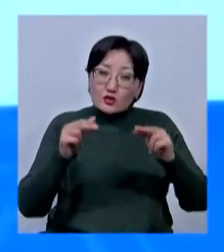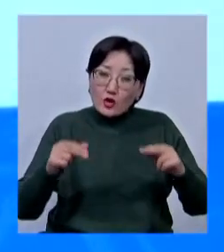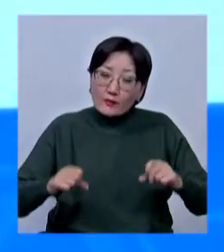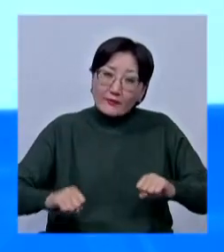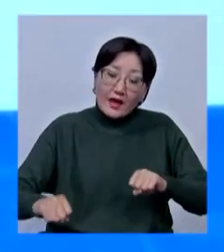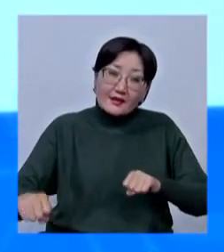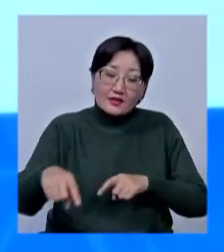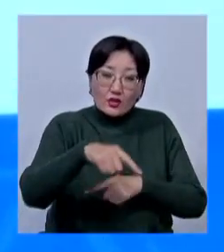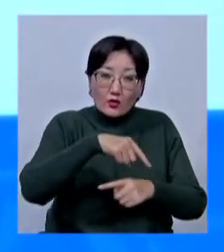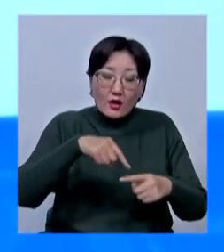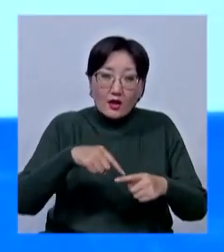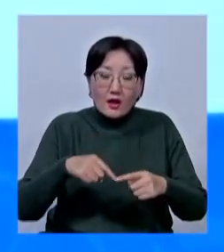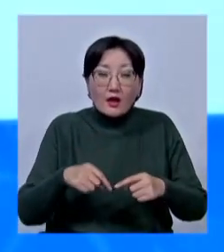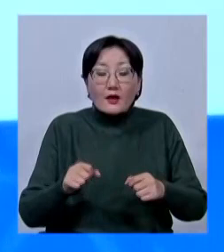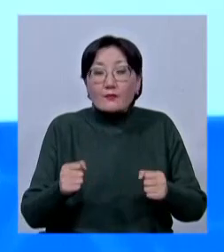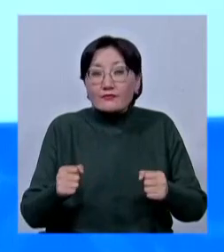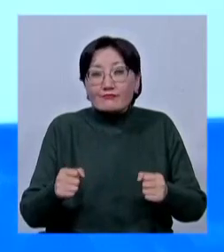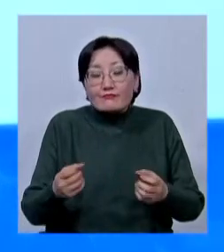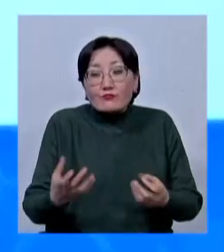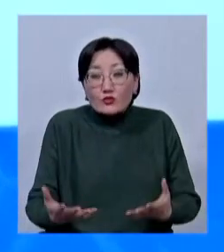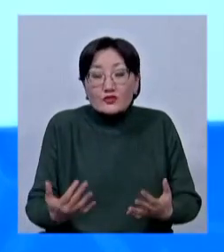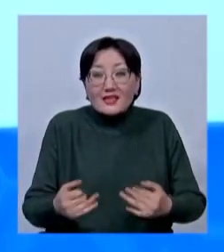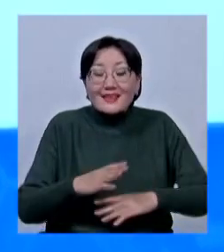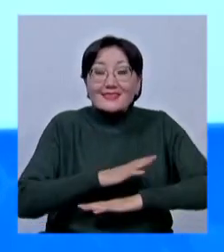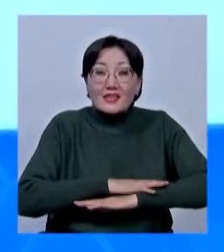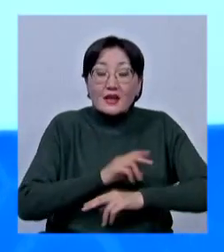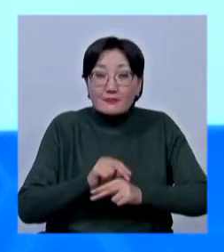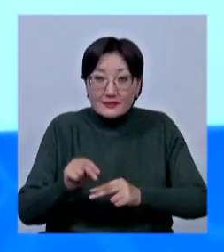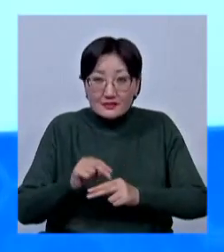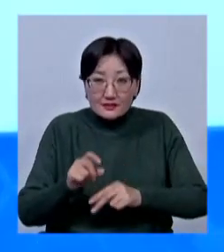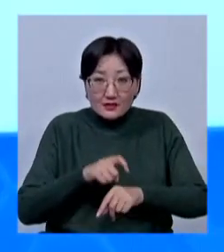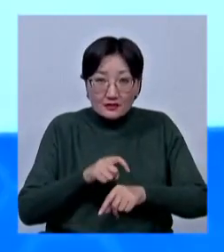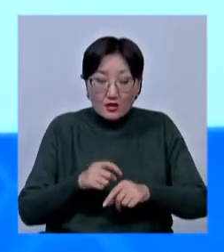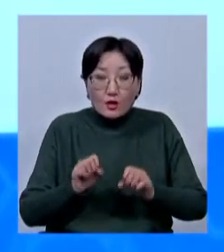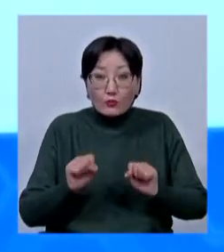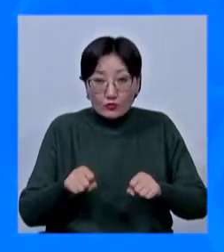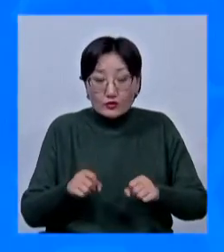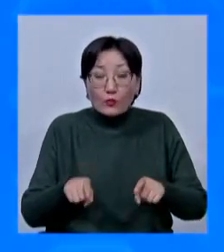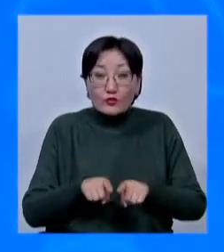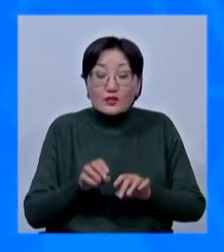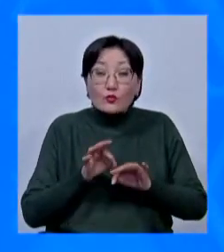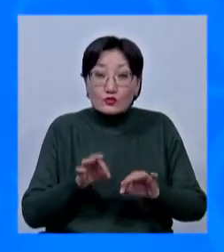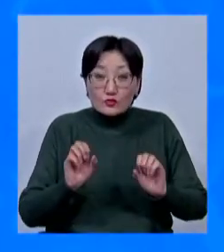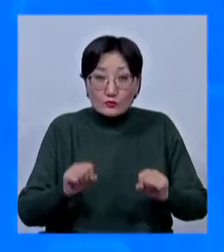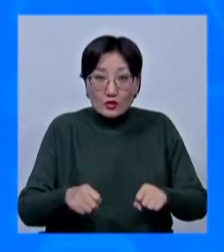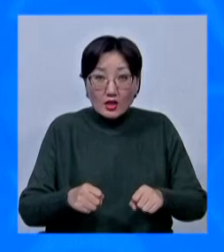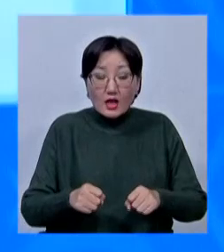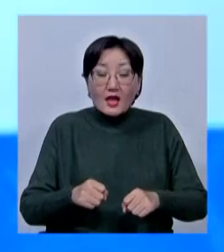айналу, аяз ата келу деген жоқ. Мен тәрбие сағаты ретінде атап өтсе болады. Ол енді ол